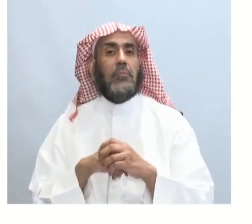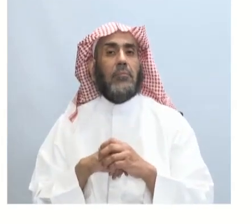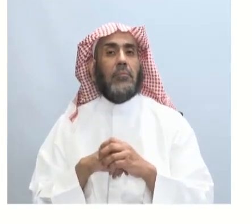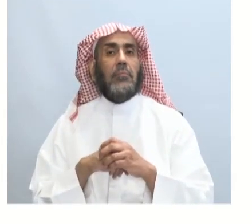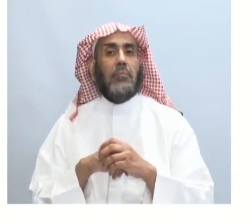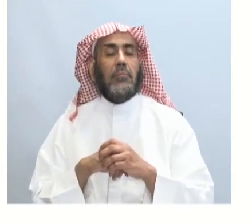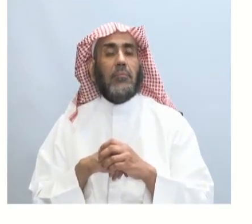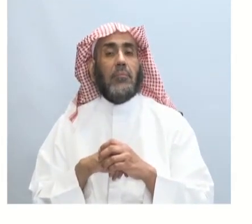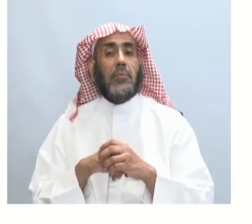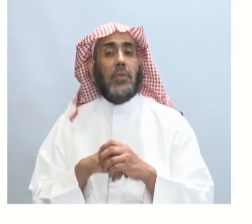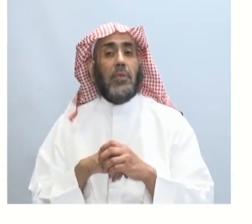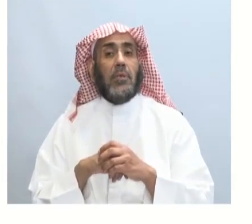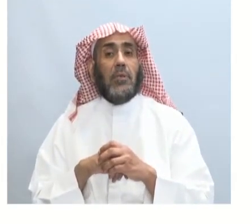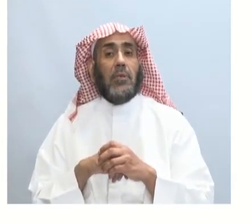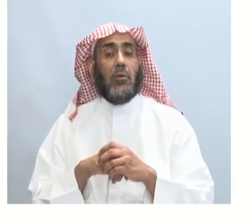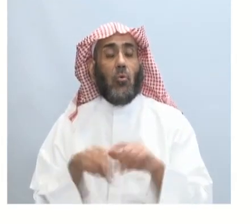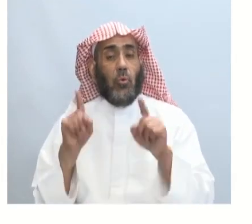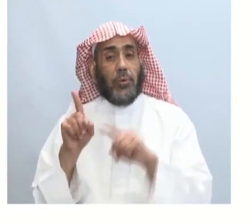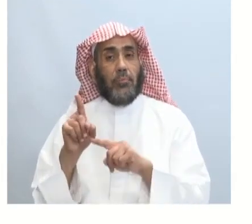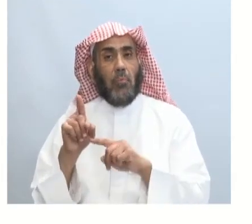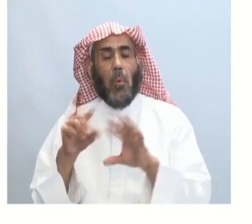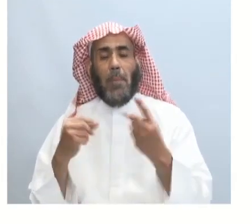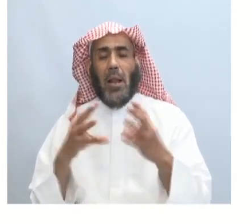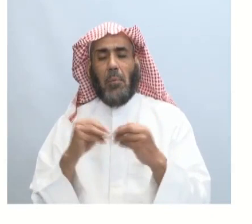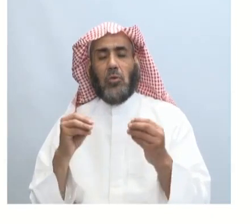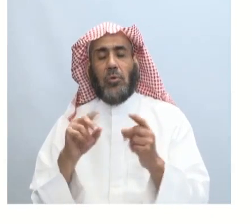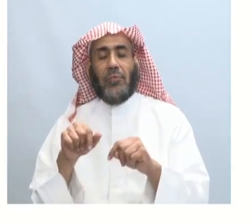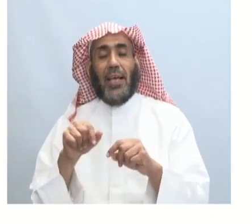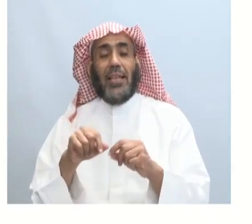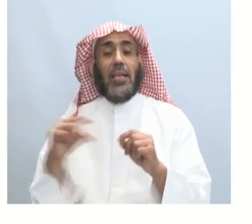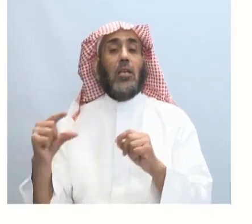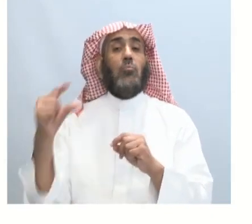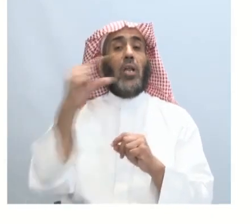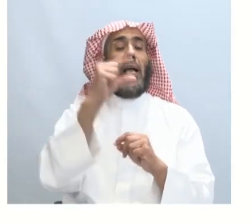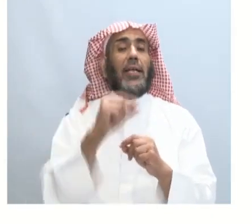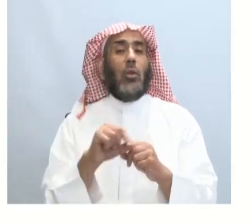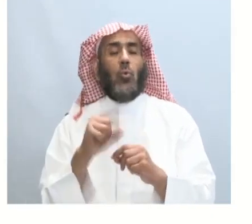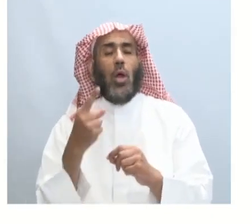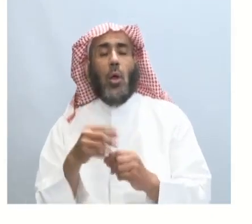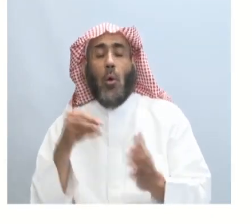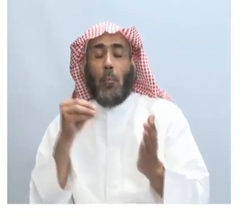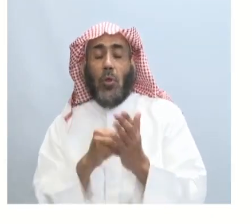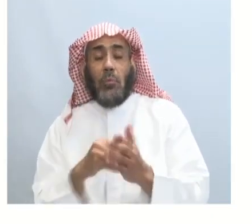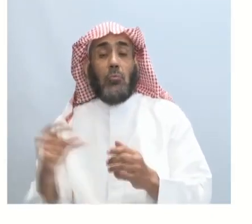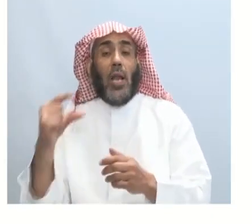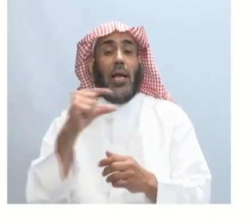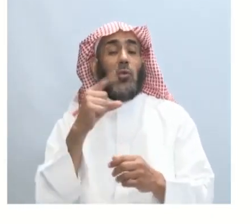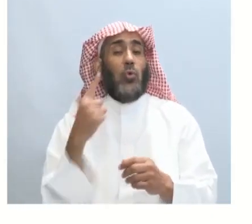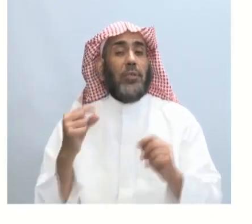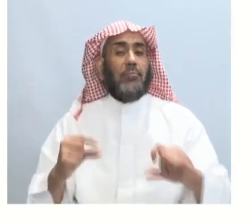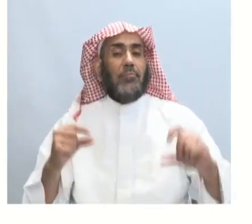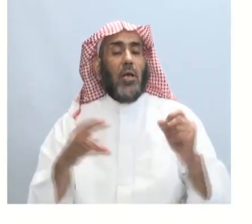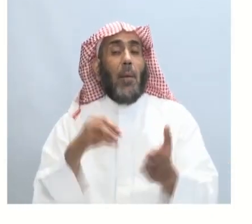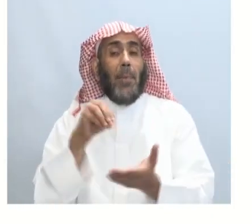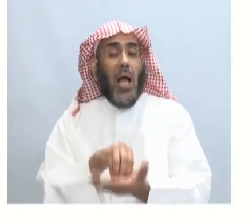والفكري في هنا ما المقصود في هذه المصطلحات الوحده من ضمن المصطلحات الوحده وحده